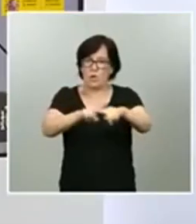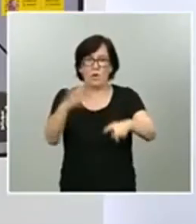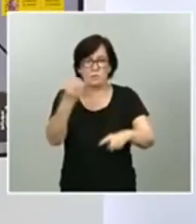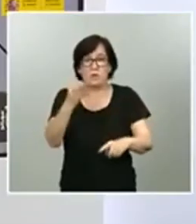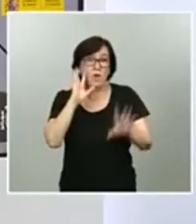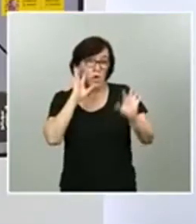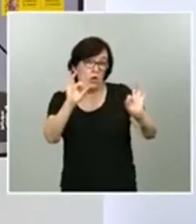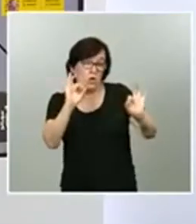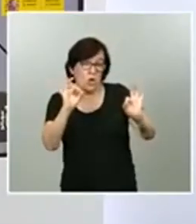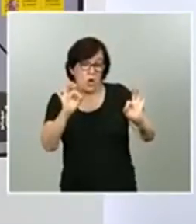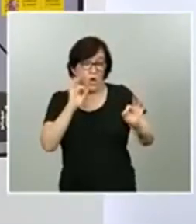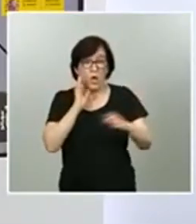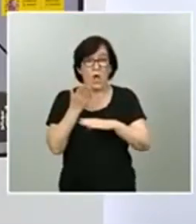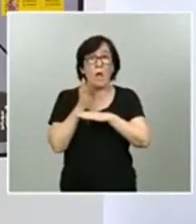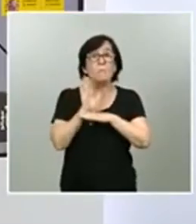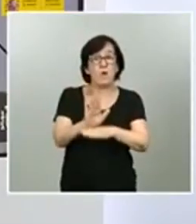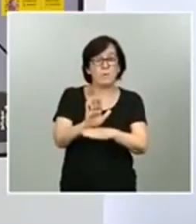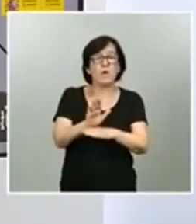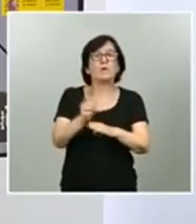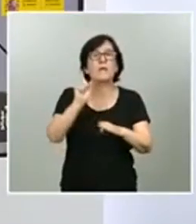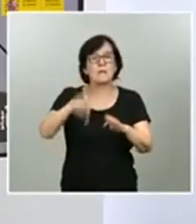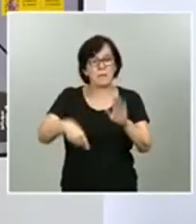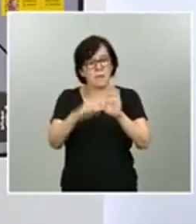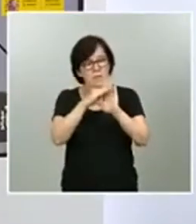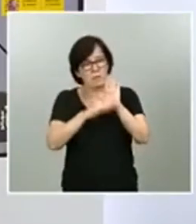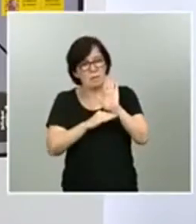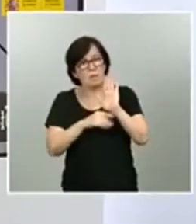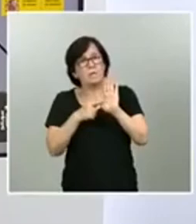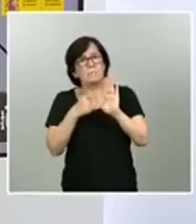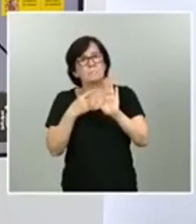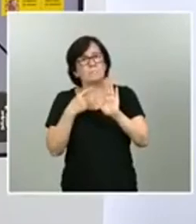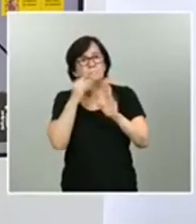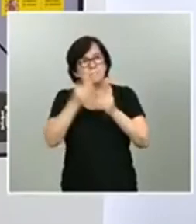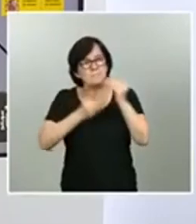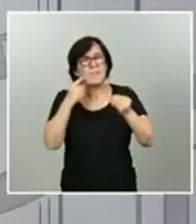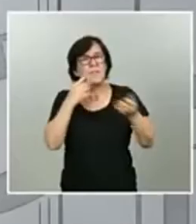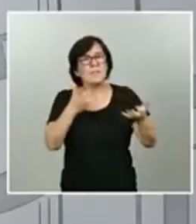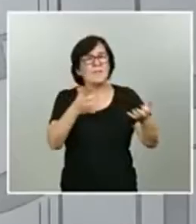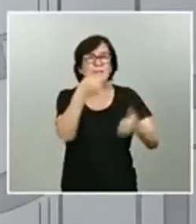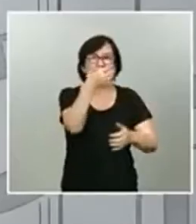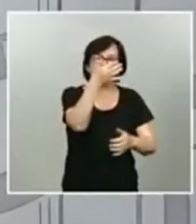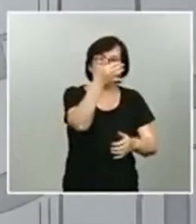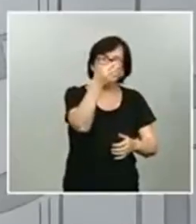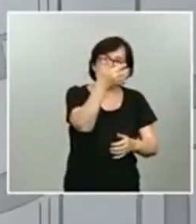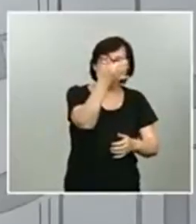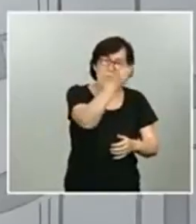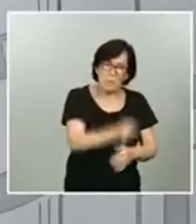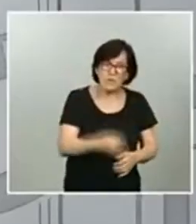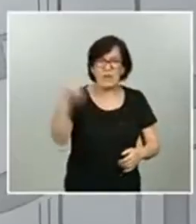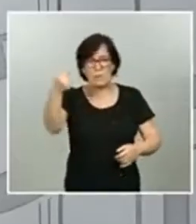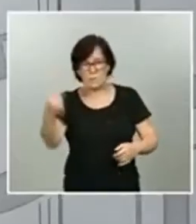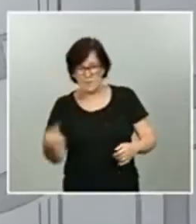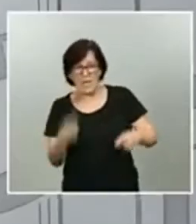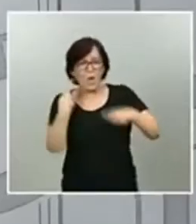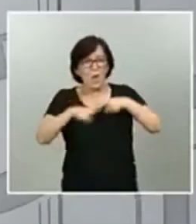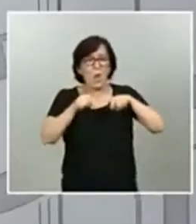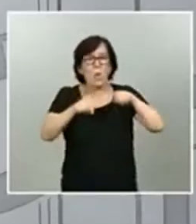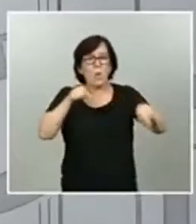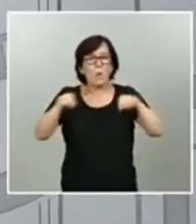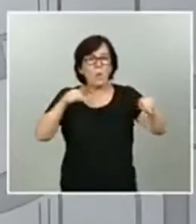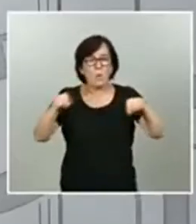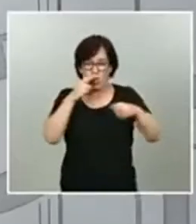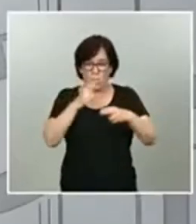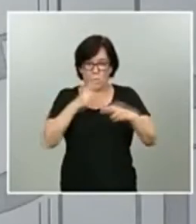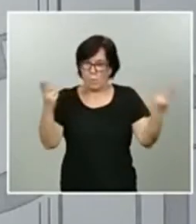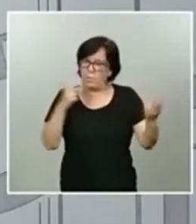dei singoli strumenti. Bueno, pues también relataremos quindi esamineremo pubblicamente e condivideremo quelli che sono le caratteristiche dei